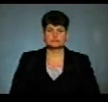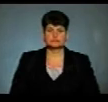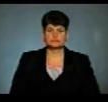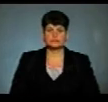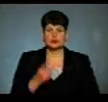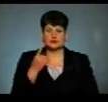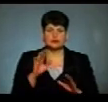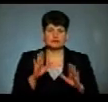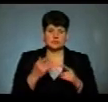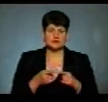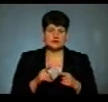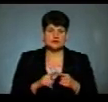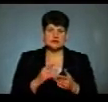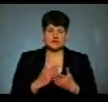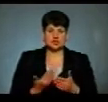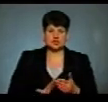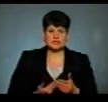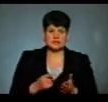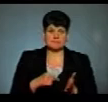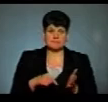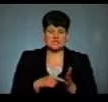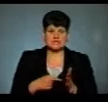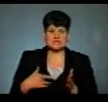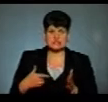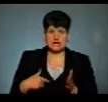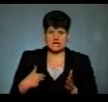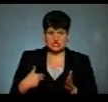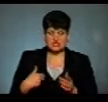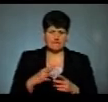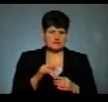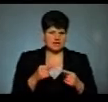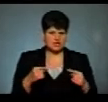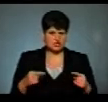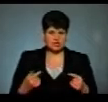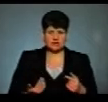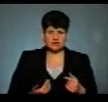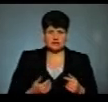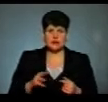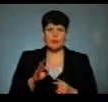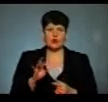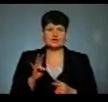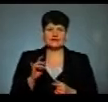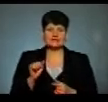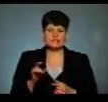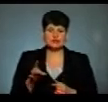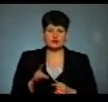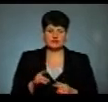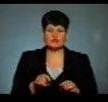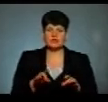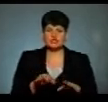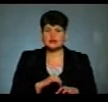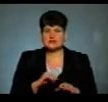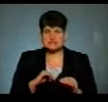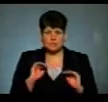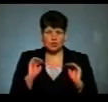Один випадок – це є житель міста Заліщики, все решта – жителі Монастирського району. Вирішувати на самоізоляції